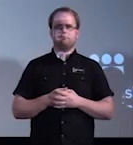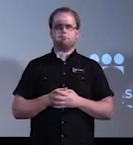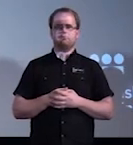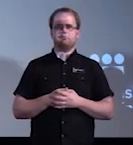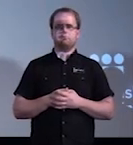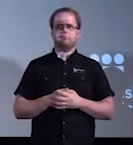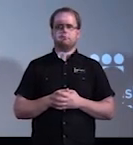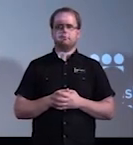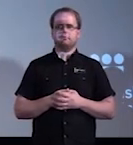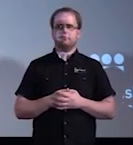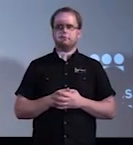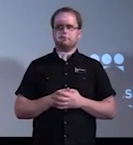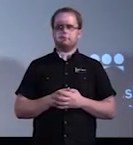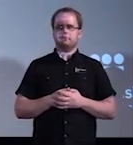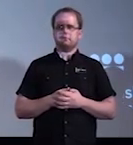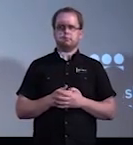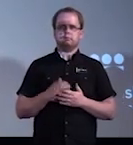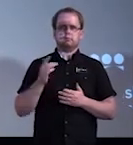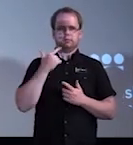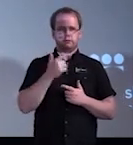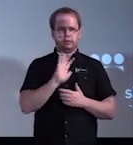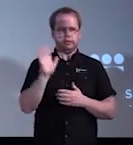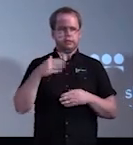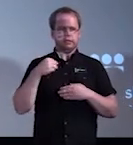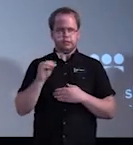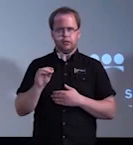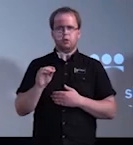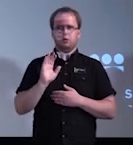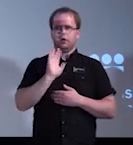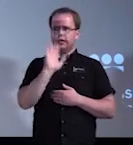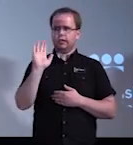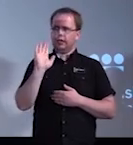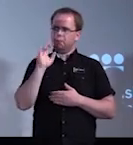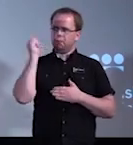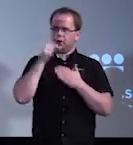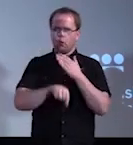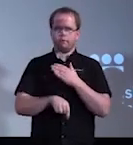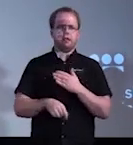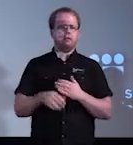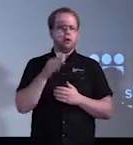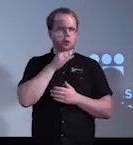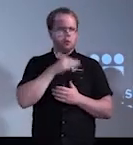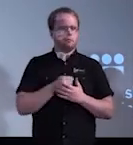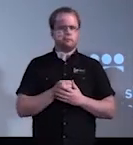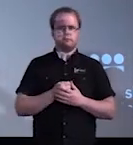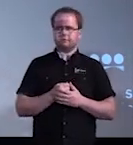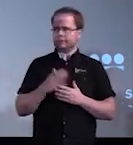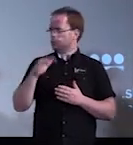Otroligt stort tack också för era insatser och era väldigt begåvade frågor. Tack, hej då!